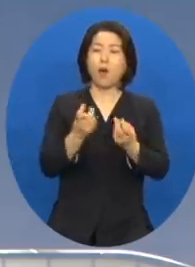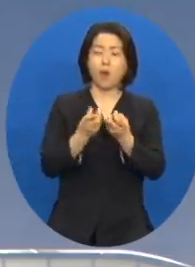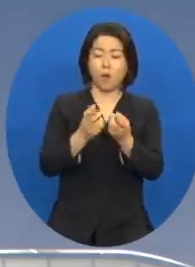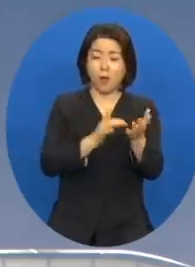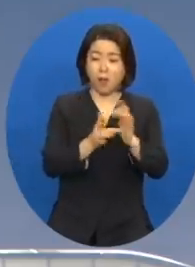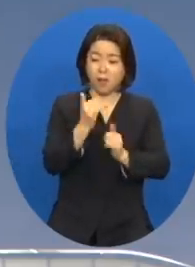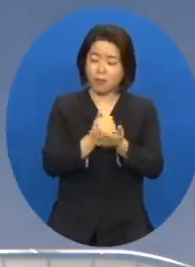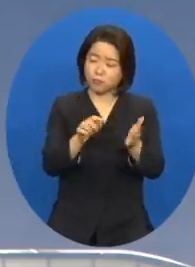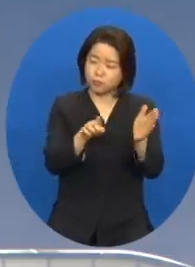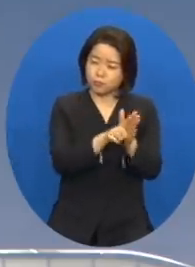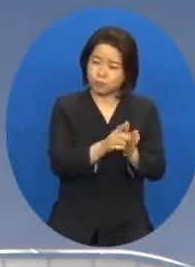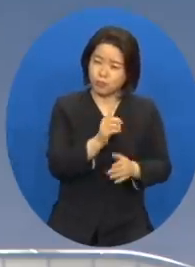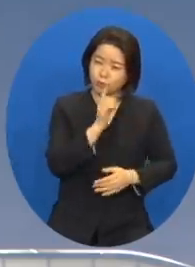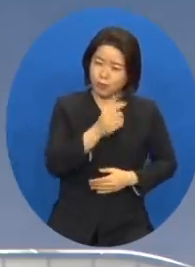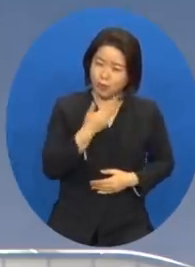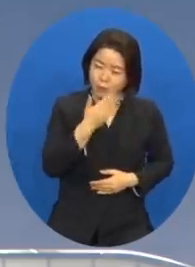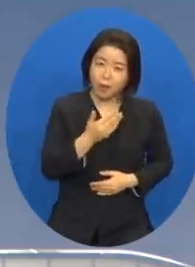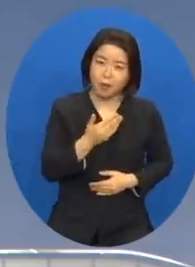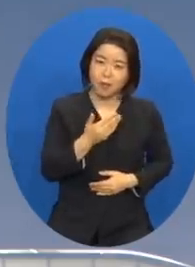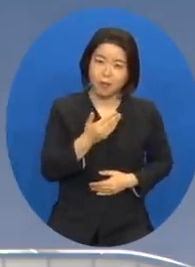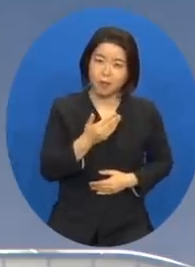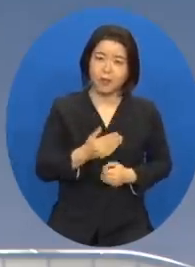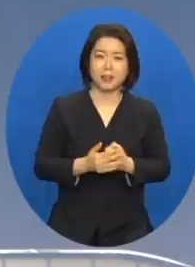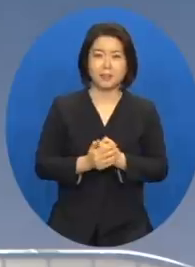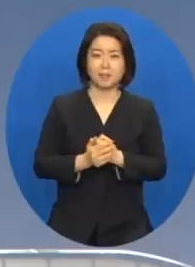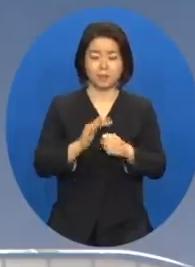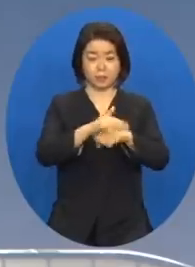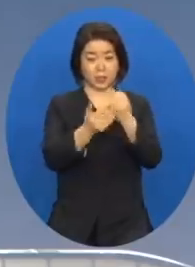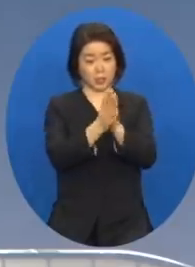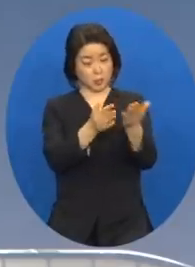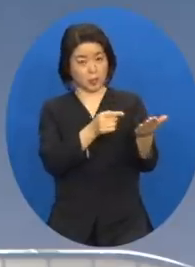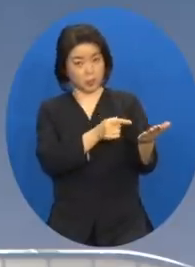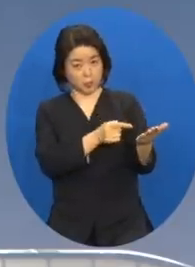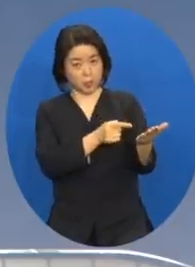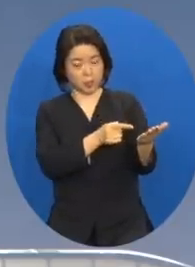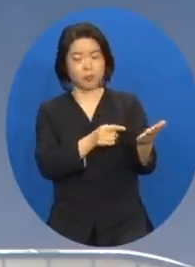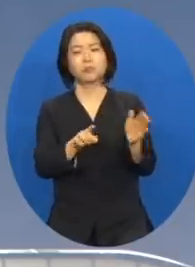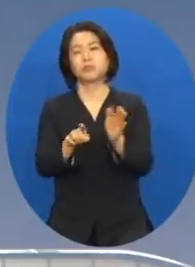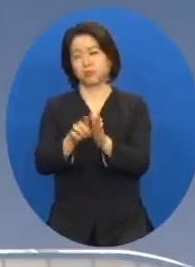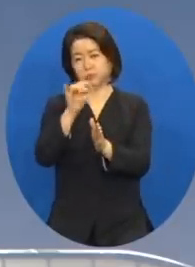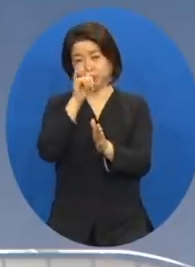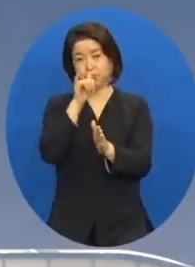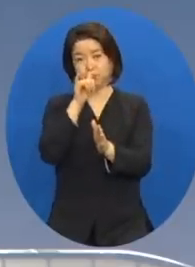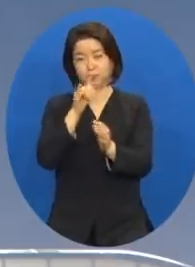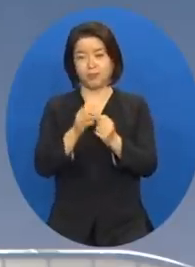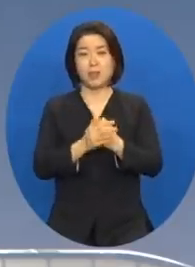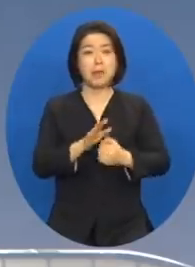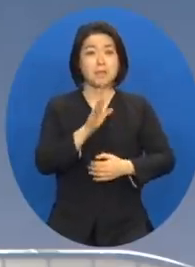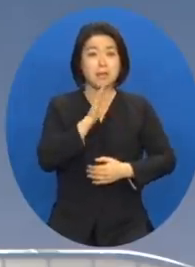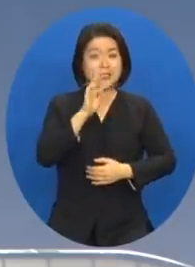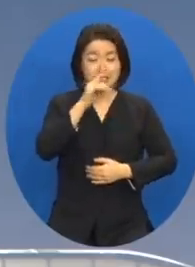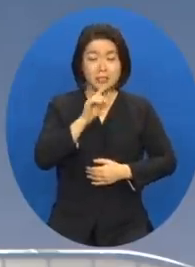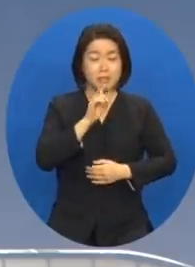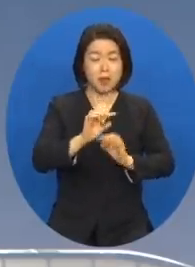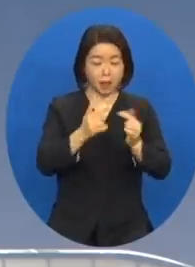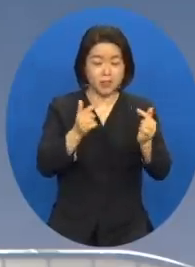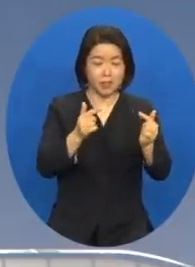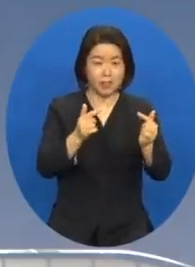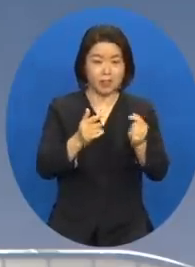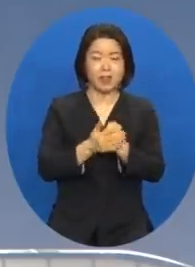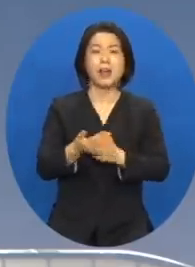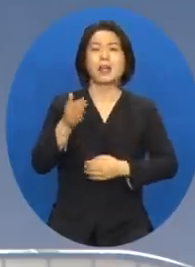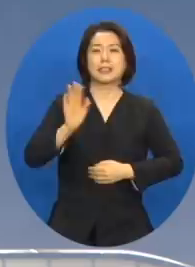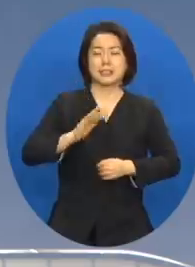예수님을 믿는다고 말씀합니까? 아 성경을 보고 믿지요. 물론 틀린 말 아닙니다.